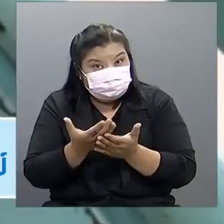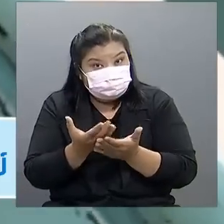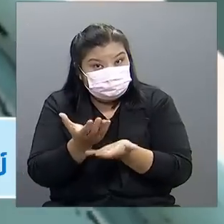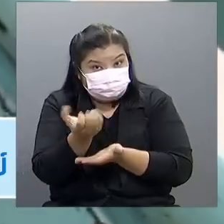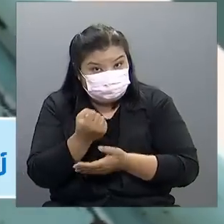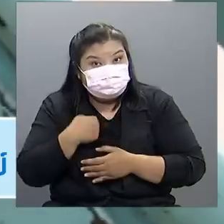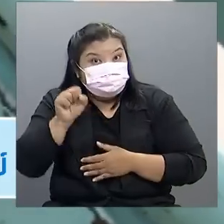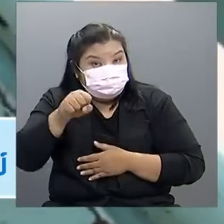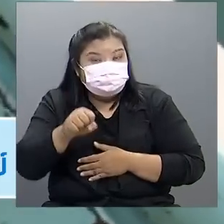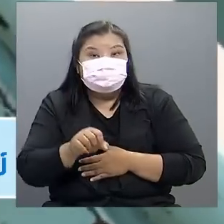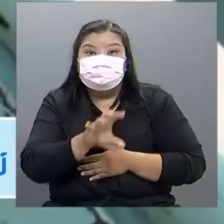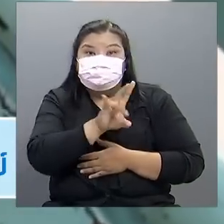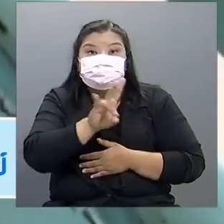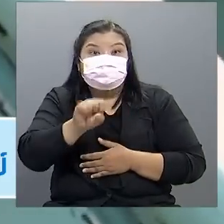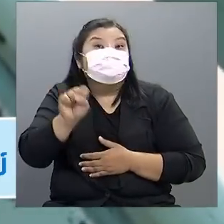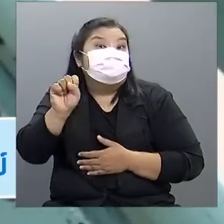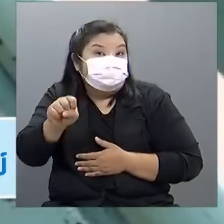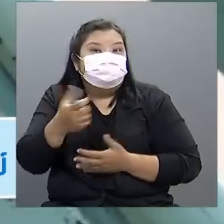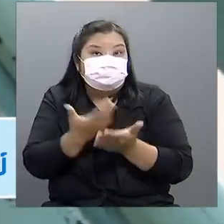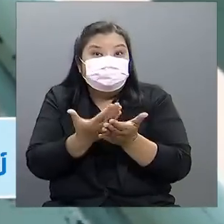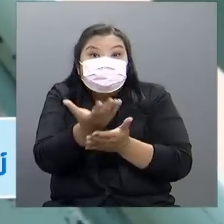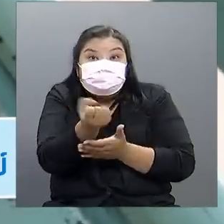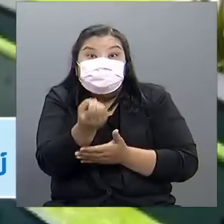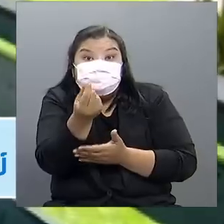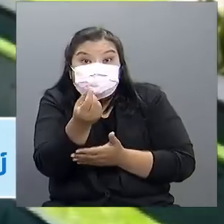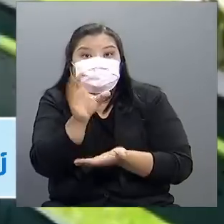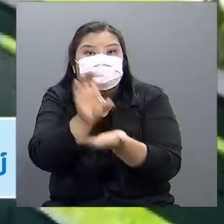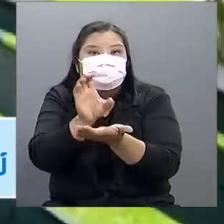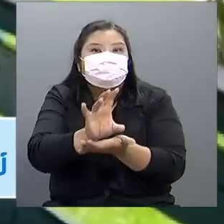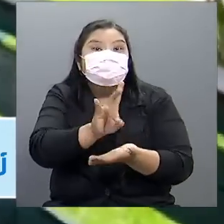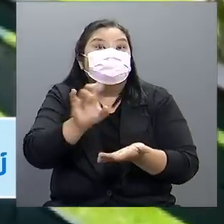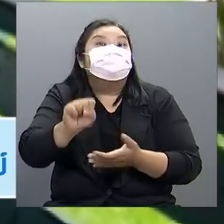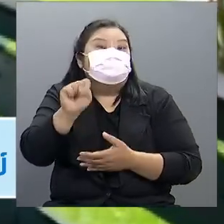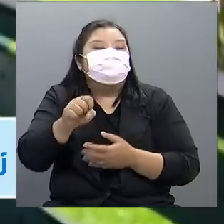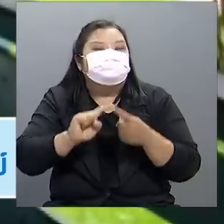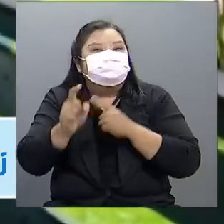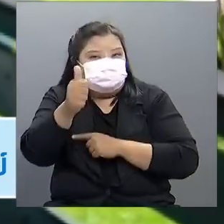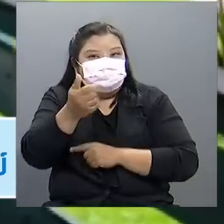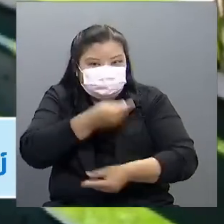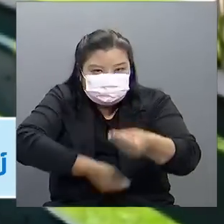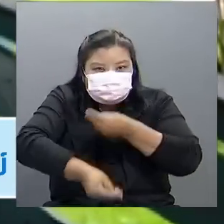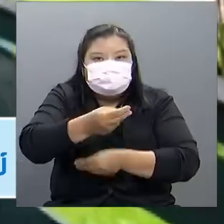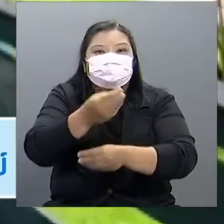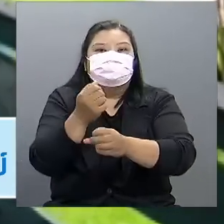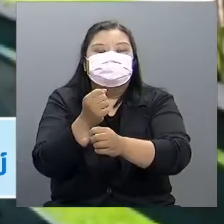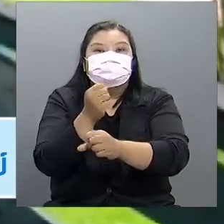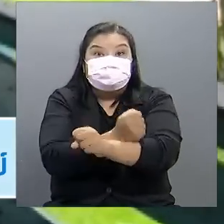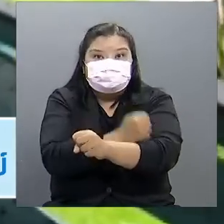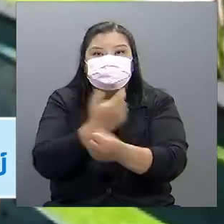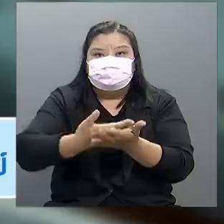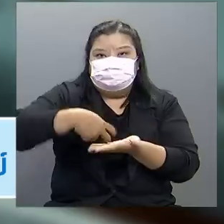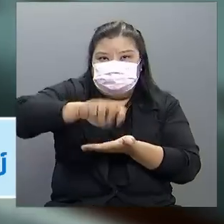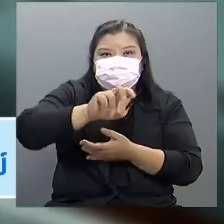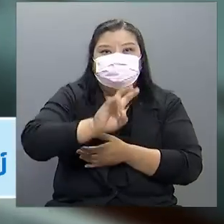ถ้าจะเอาเงินกู้ 7 แนบาท โอนไ Yaoก่อน 70 บาทเป็ค่าดา เคนการเขาโอนไปค่ะ รวม 3